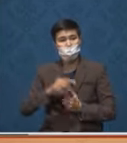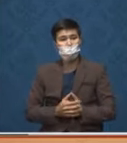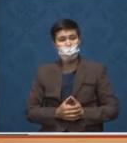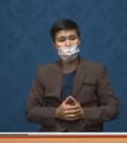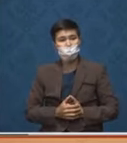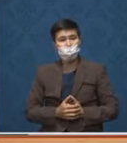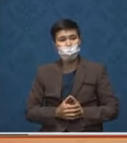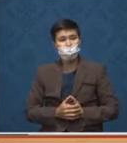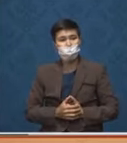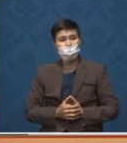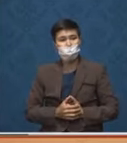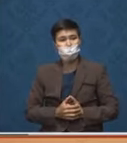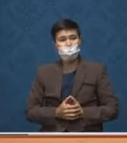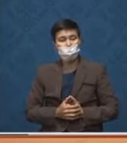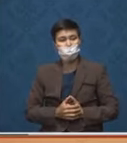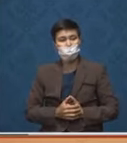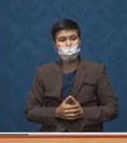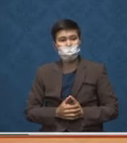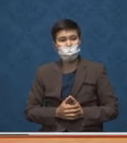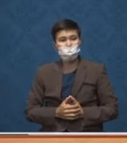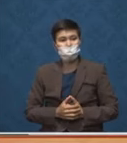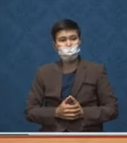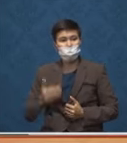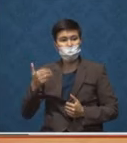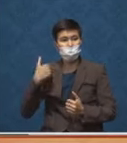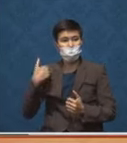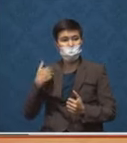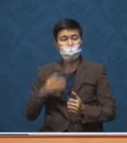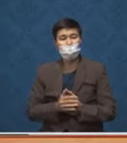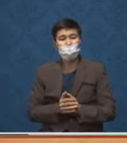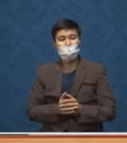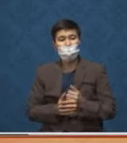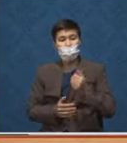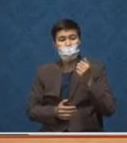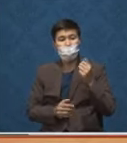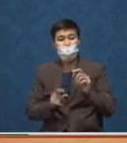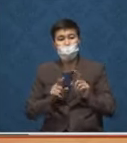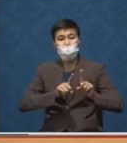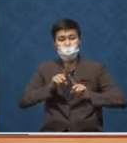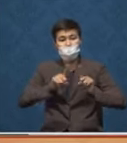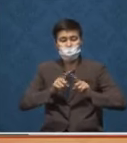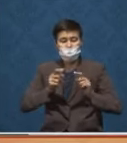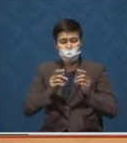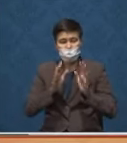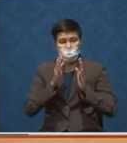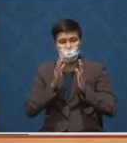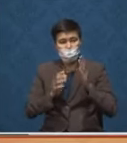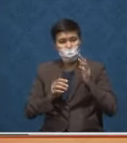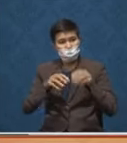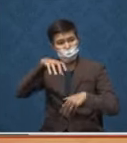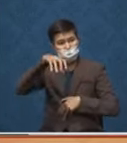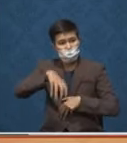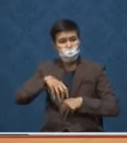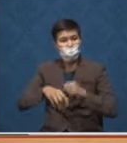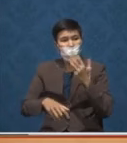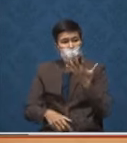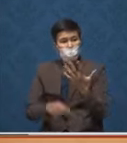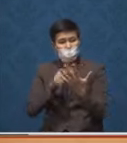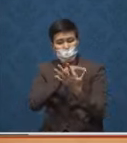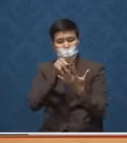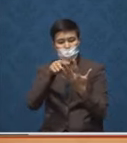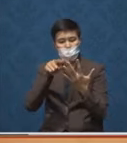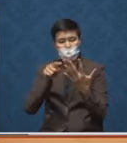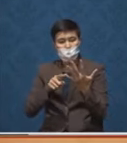การศึกษาออกมาจาก5เจ้านะคะ5หน่วยงานซึ่งก็มีทั้งที่เป็นที่ปรึกษาที่ True และ Dtac ออก